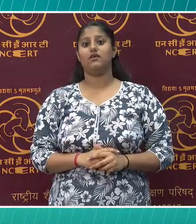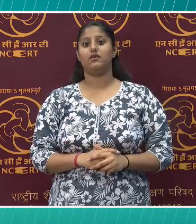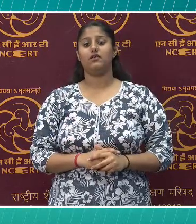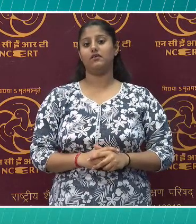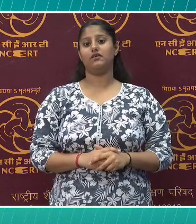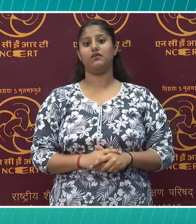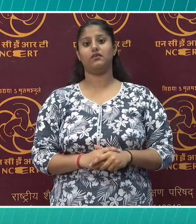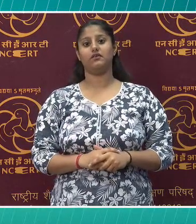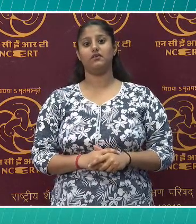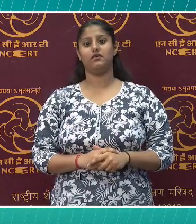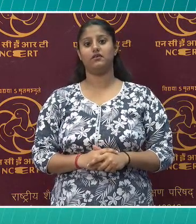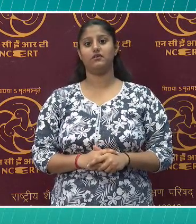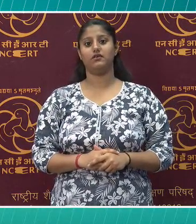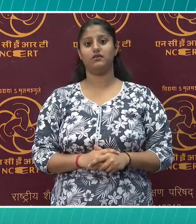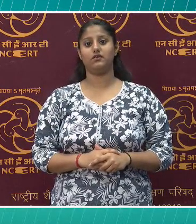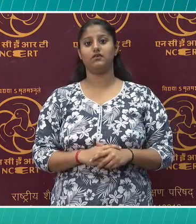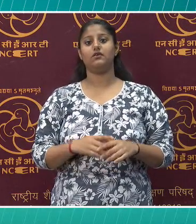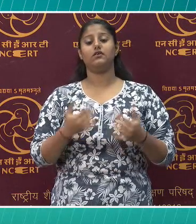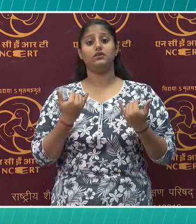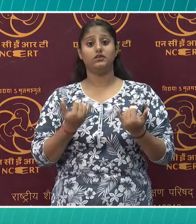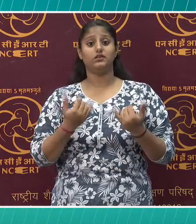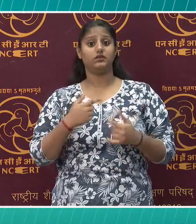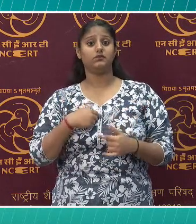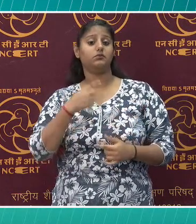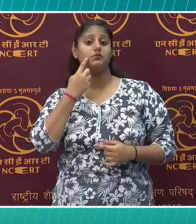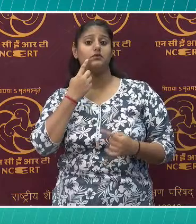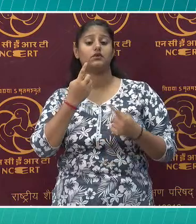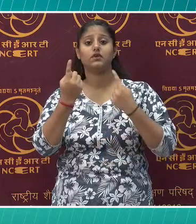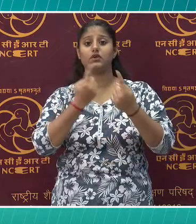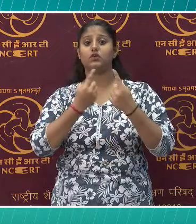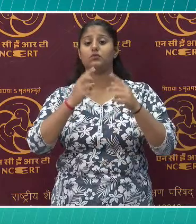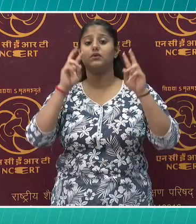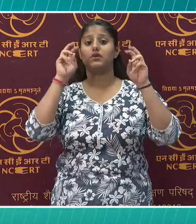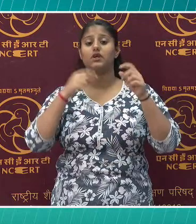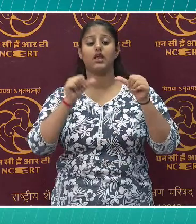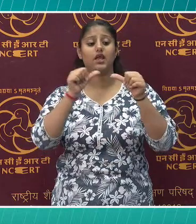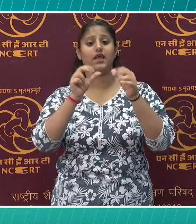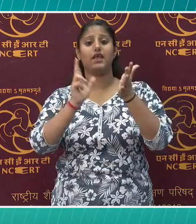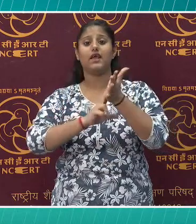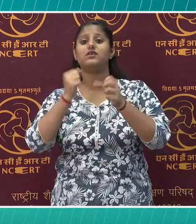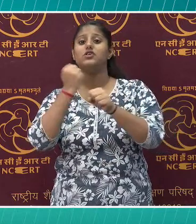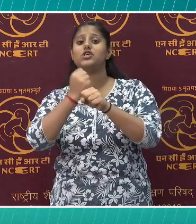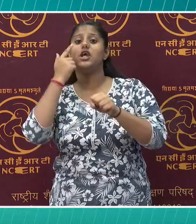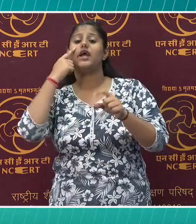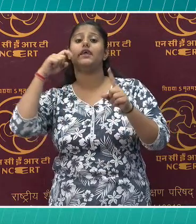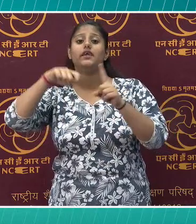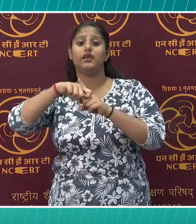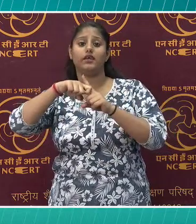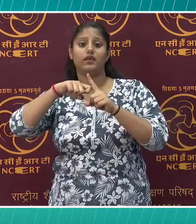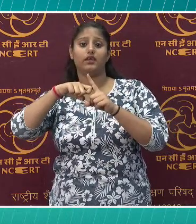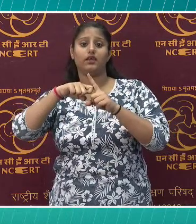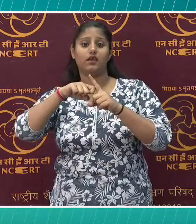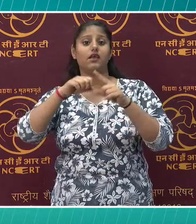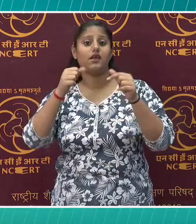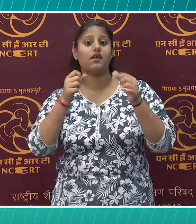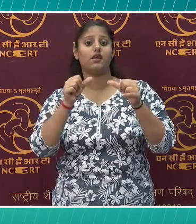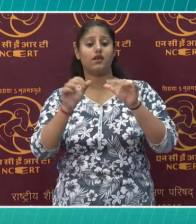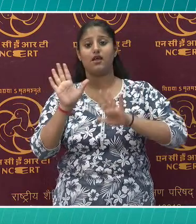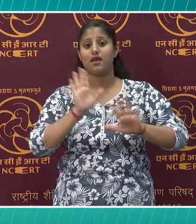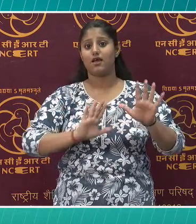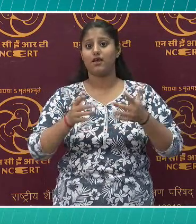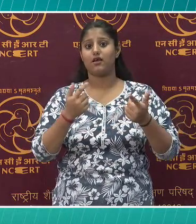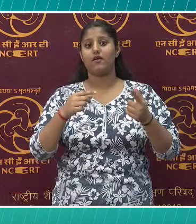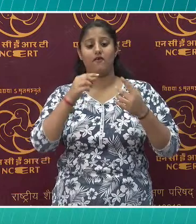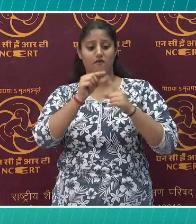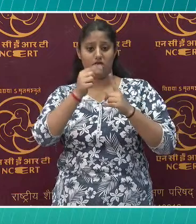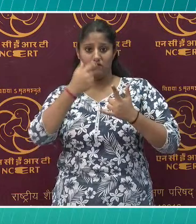divinity. Now here, when we talk of Angik, कलाओं में सोचिए आंगिक, physical